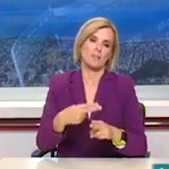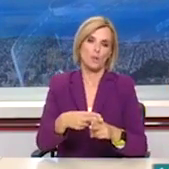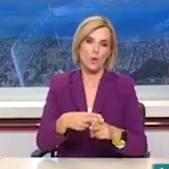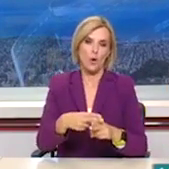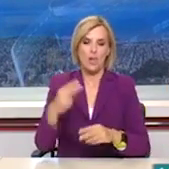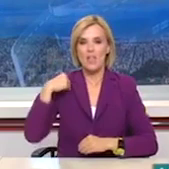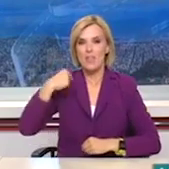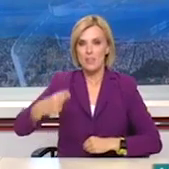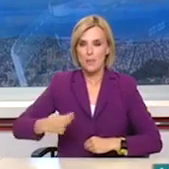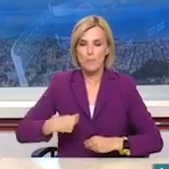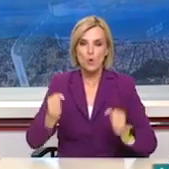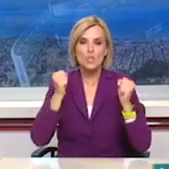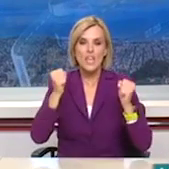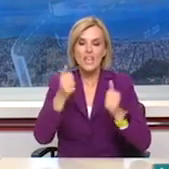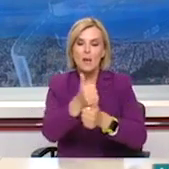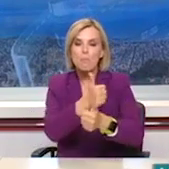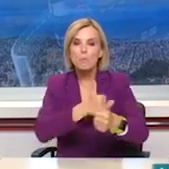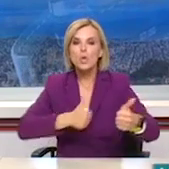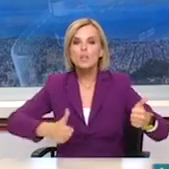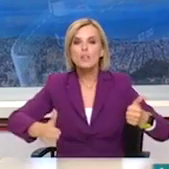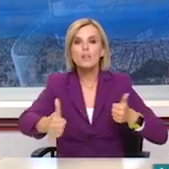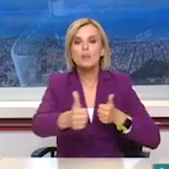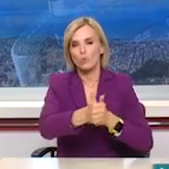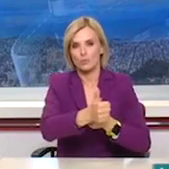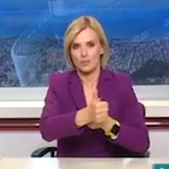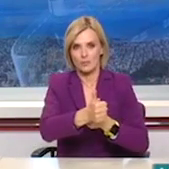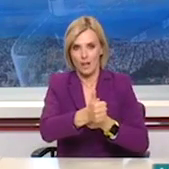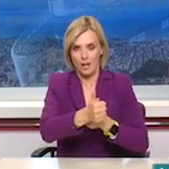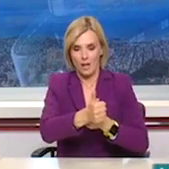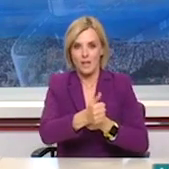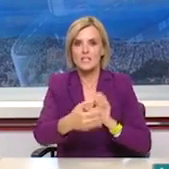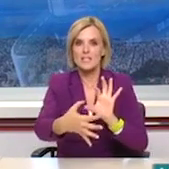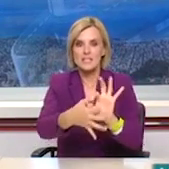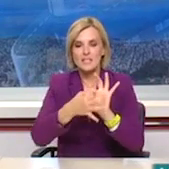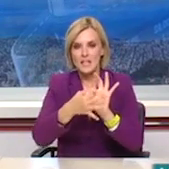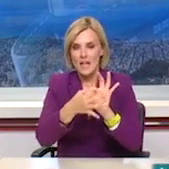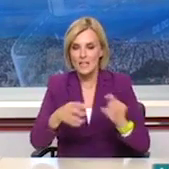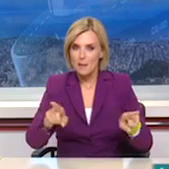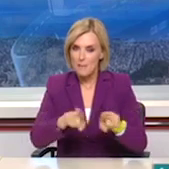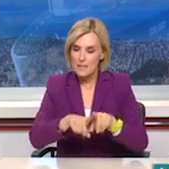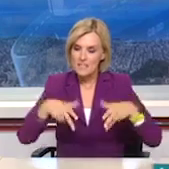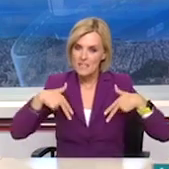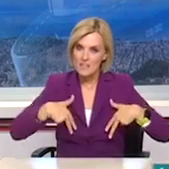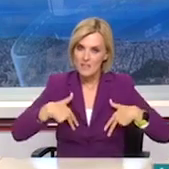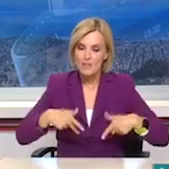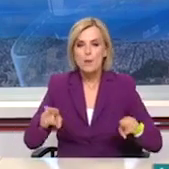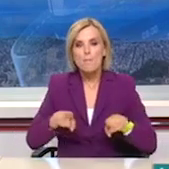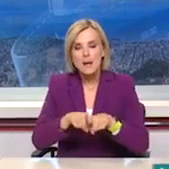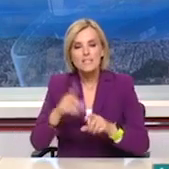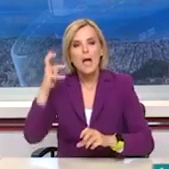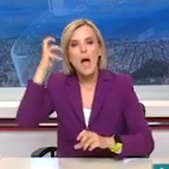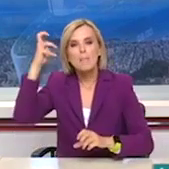Ότι η δημόσια υγεία παραμένει στην υπηρεσία των πολιτών και του λαού και νομίζω συνεργάζεται με την πολιτεία και βάζει επιστημονικούς